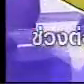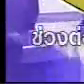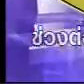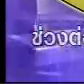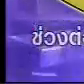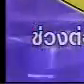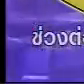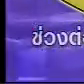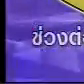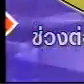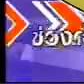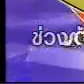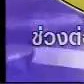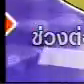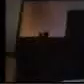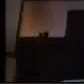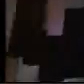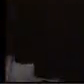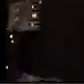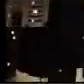เดี๋ยวครับ